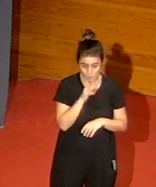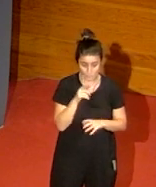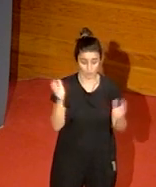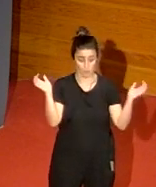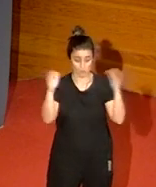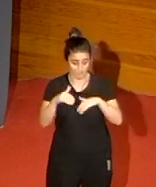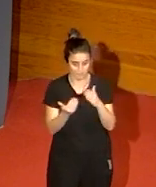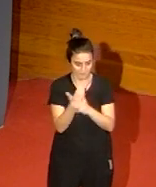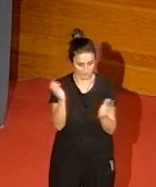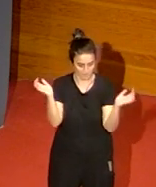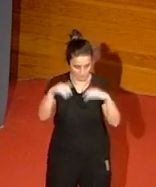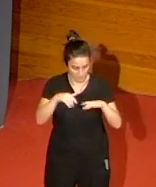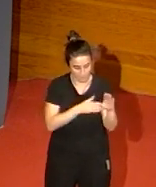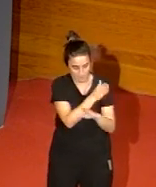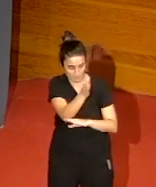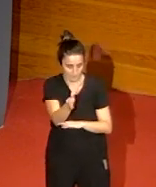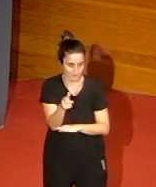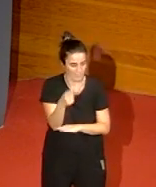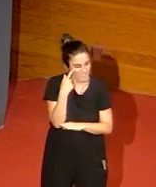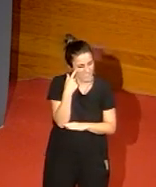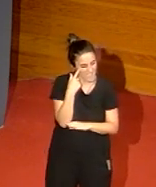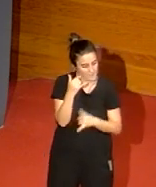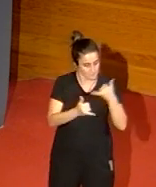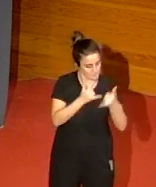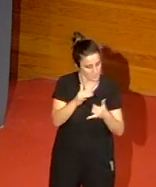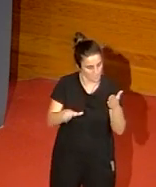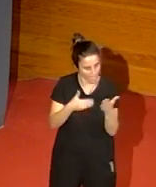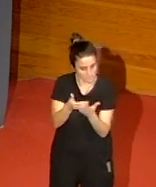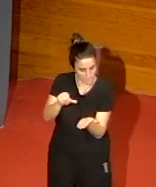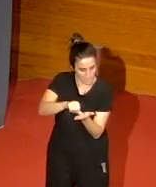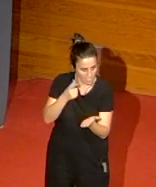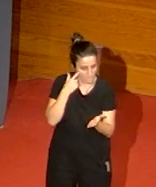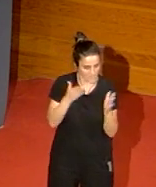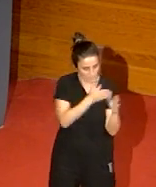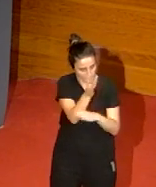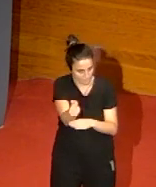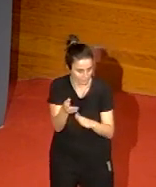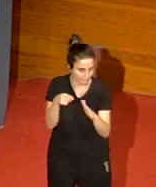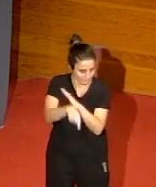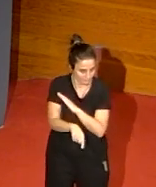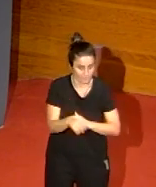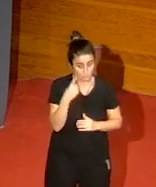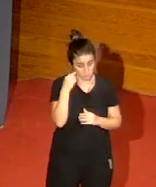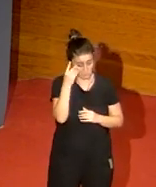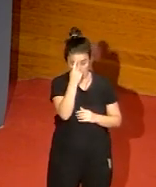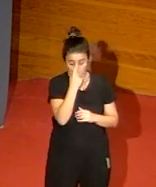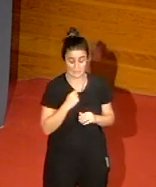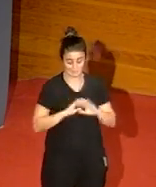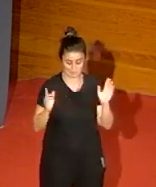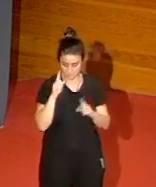goibileraren helburua nolabait ere informazioaren erdira eramanez. Eta, bueno, uste dut hauek irudi batzuk besterik ez direla,